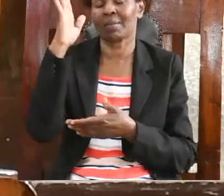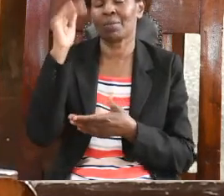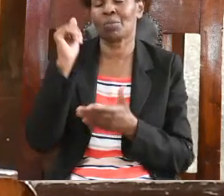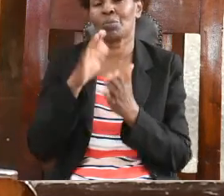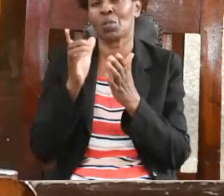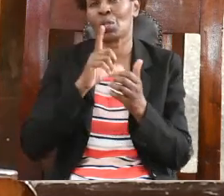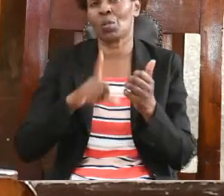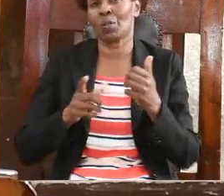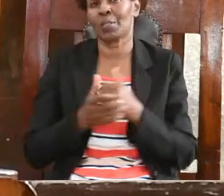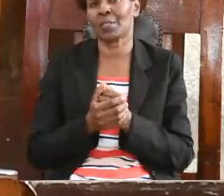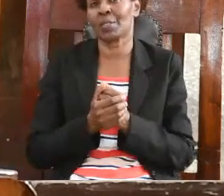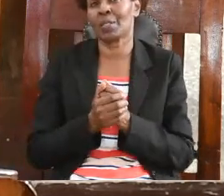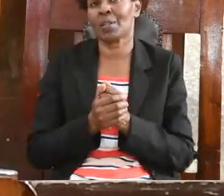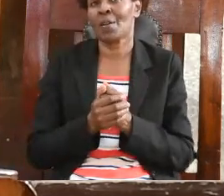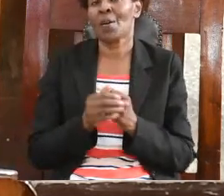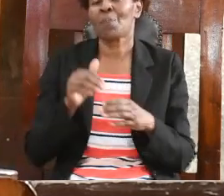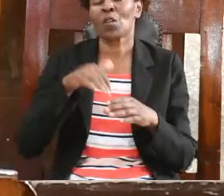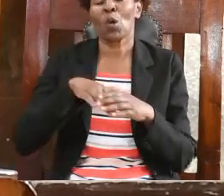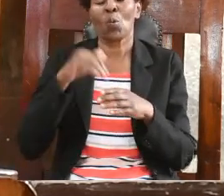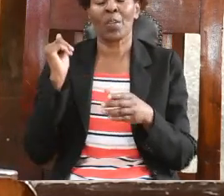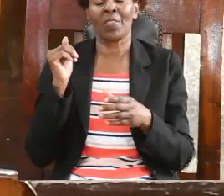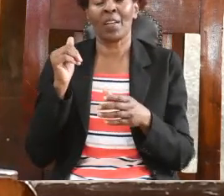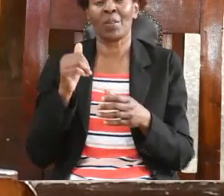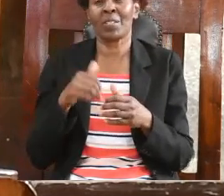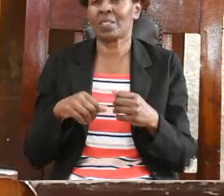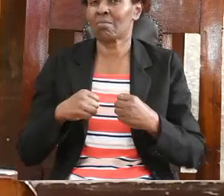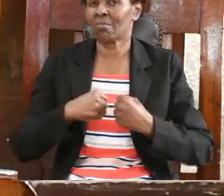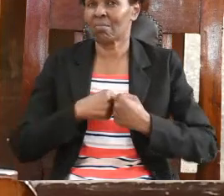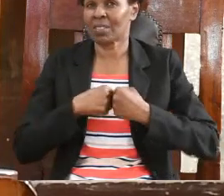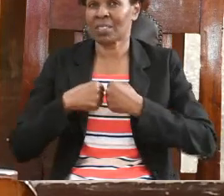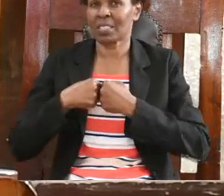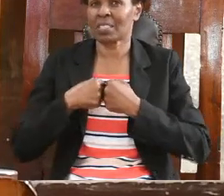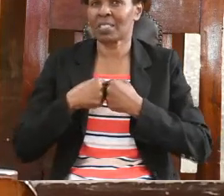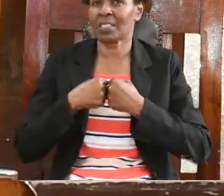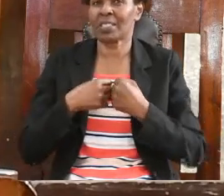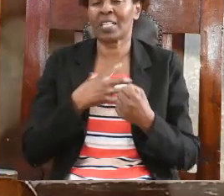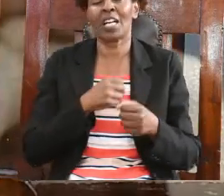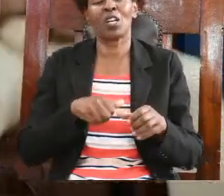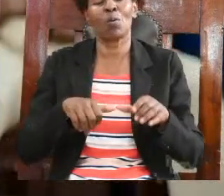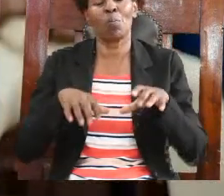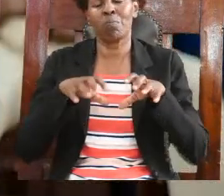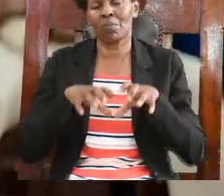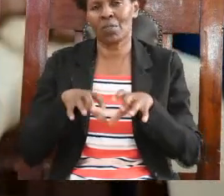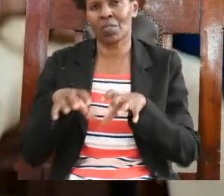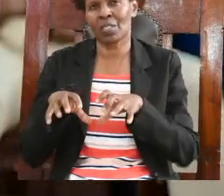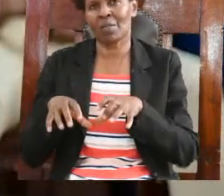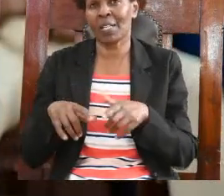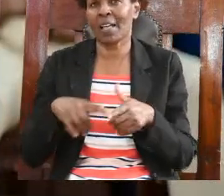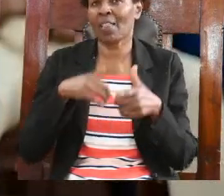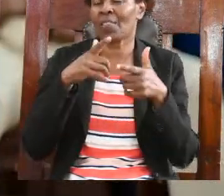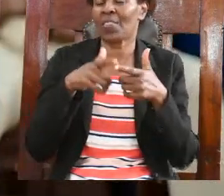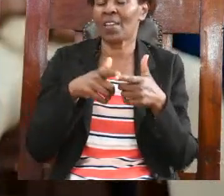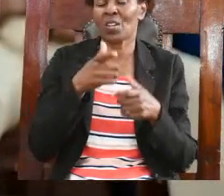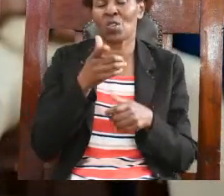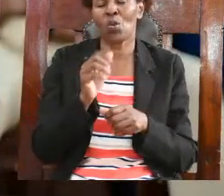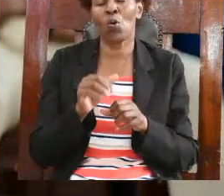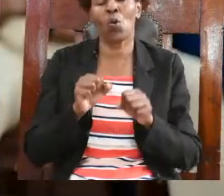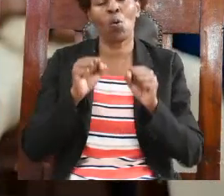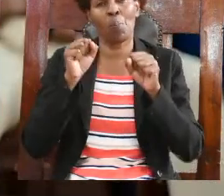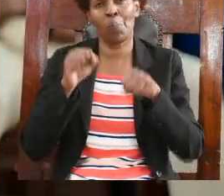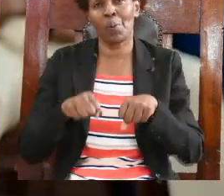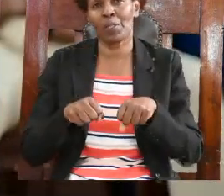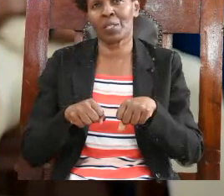to God. Pasipokuwa na ile hali ya kupitia katika mapambano, basi hatuwezi